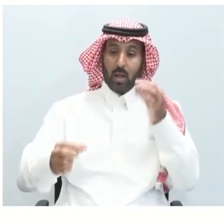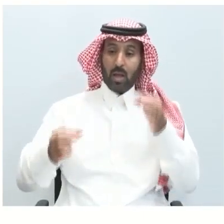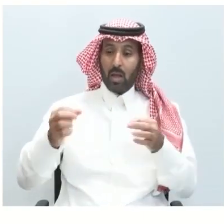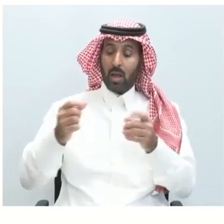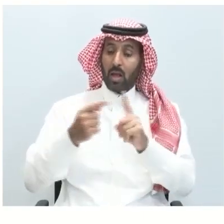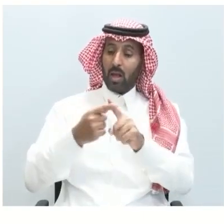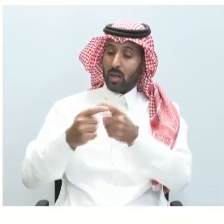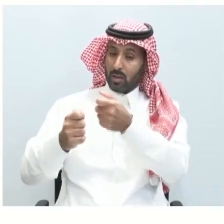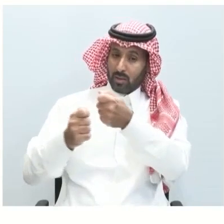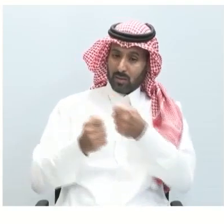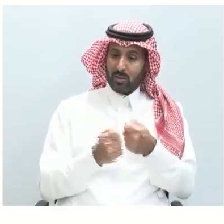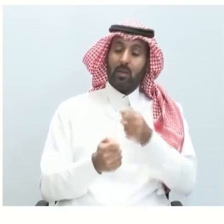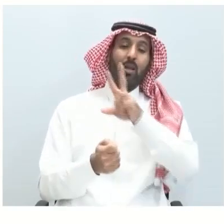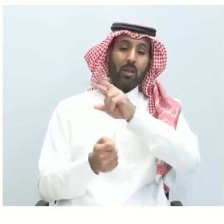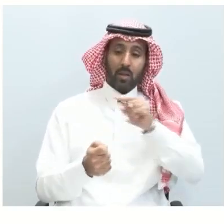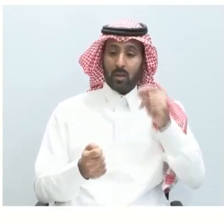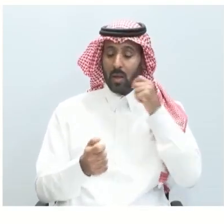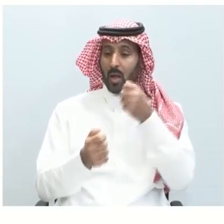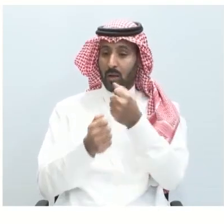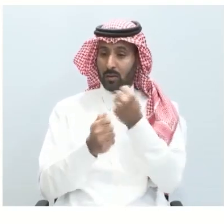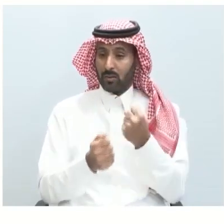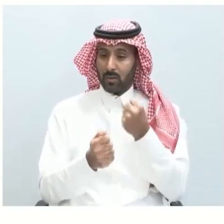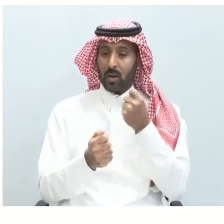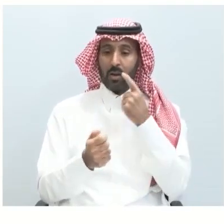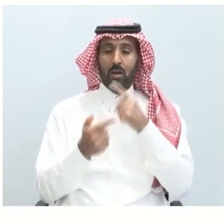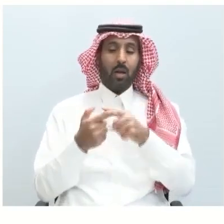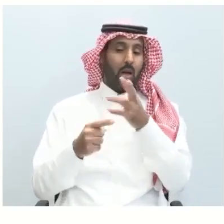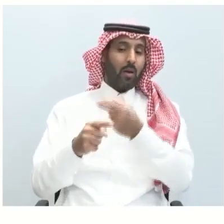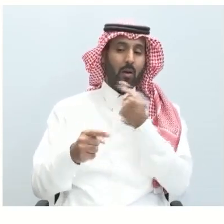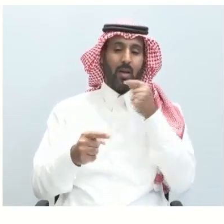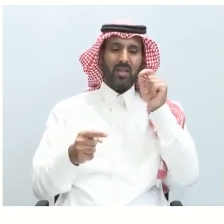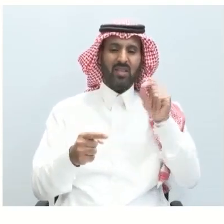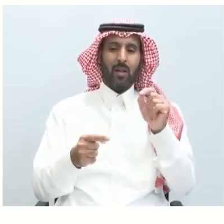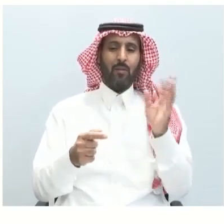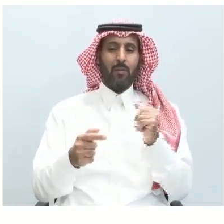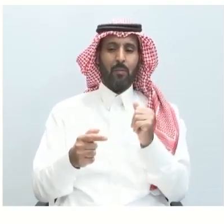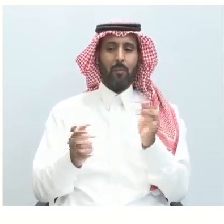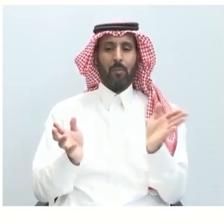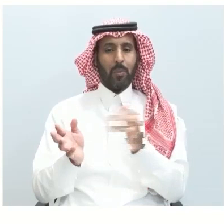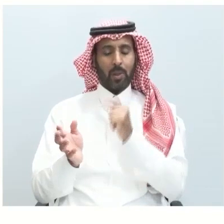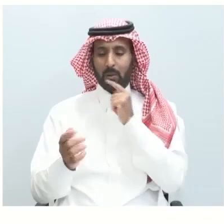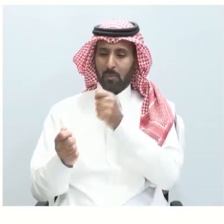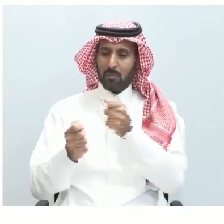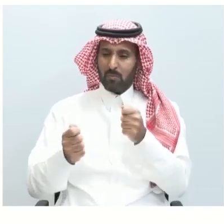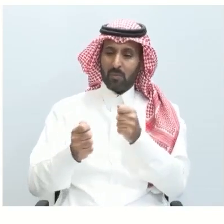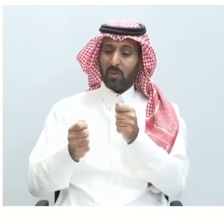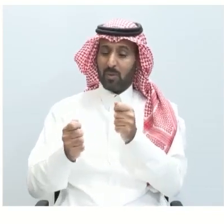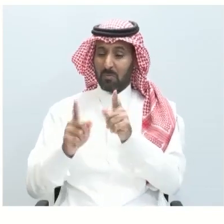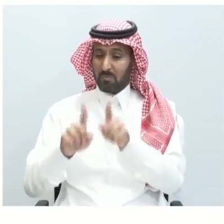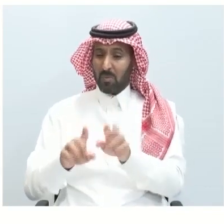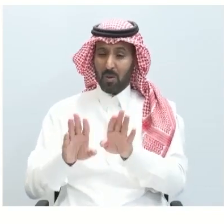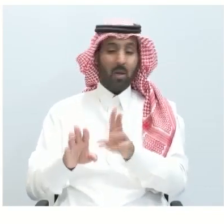الحبل بقوه متساويه هنا ستكون محصله القوه صفر بالتالي لن يتحرك الحبل لان